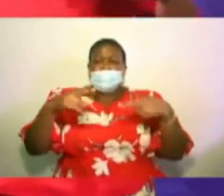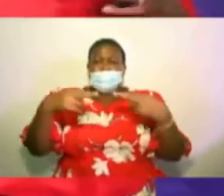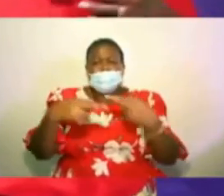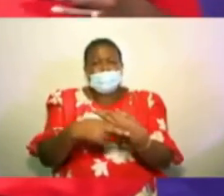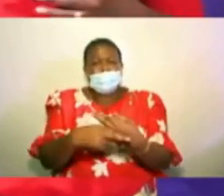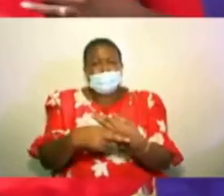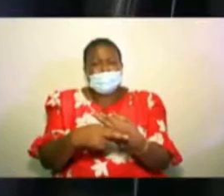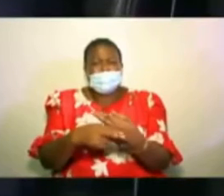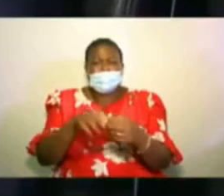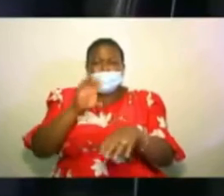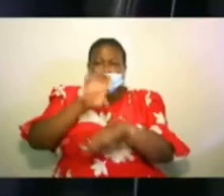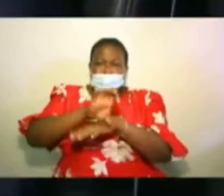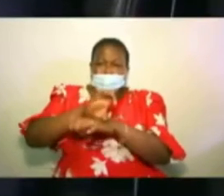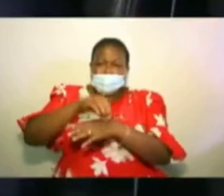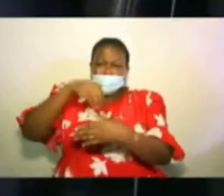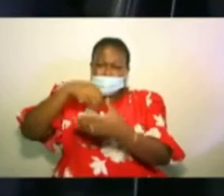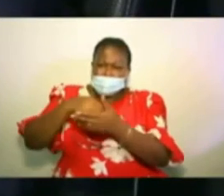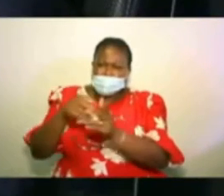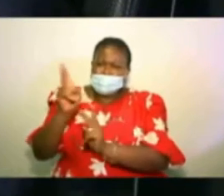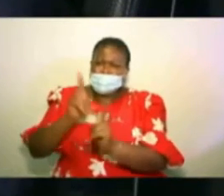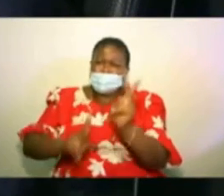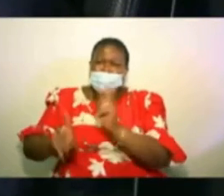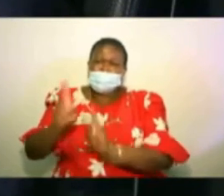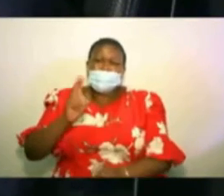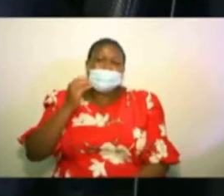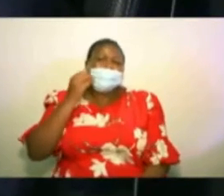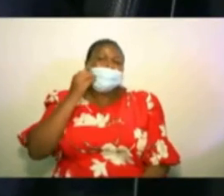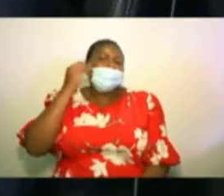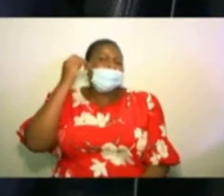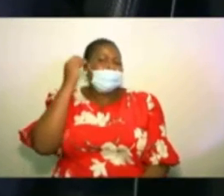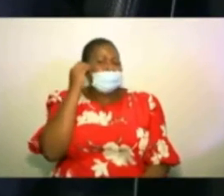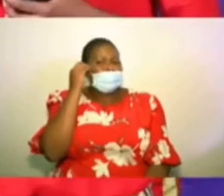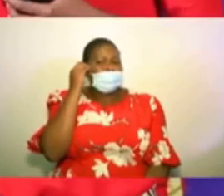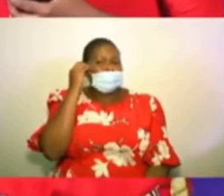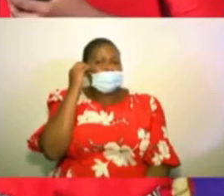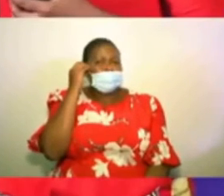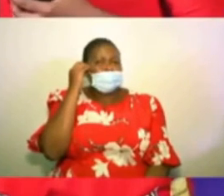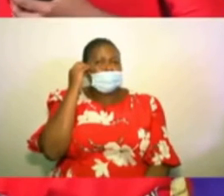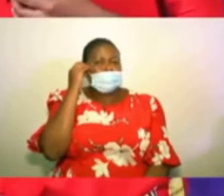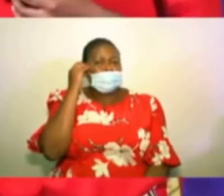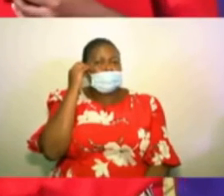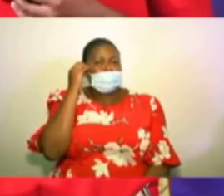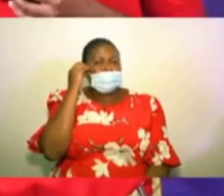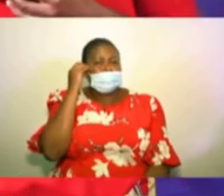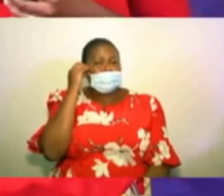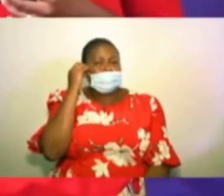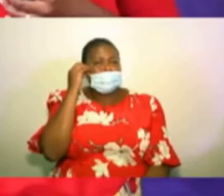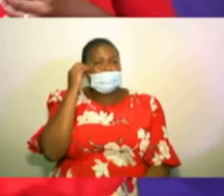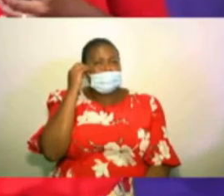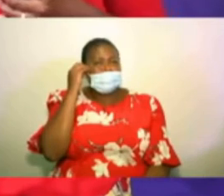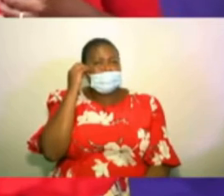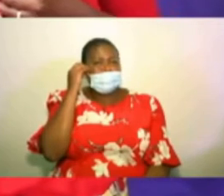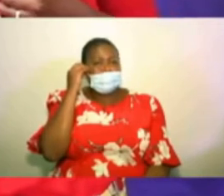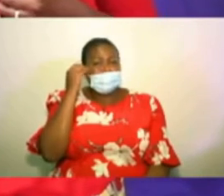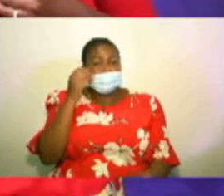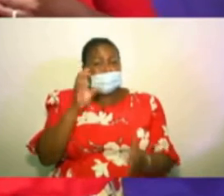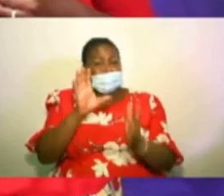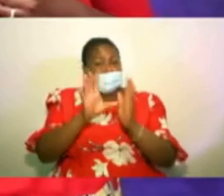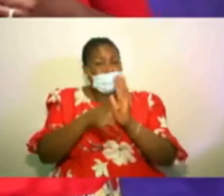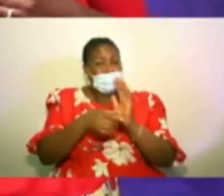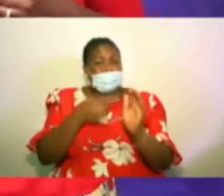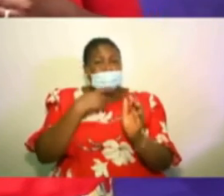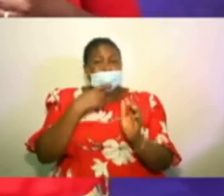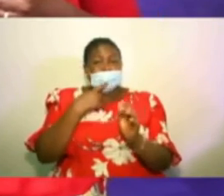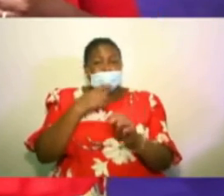les salles de classe, dans les cours des gens, etc. And he says the church travailed, but the